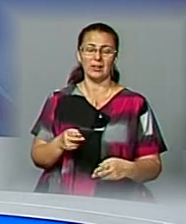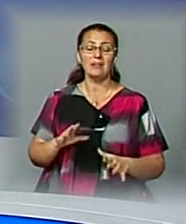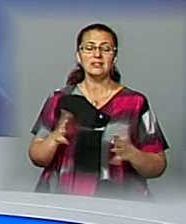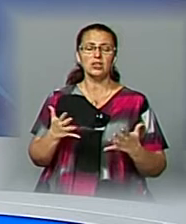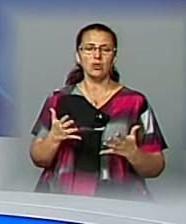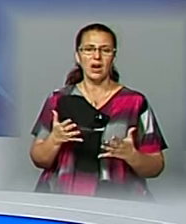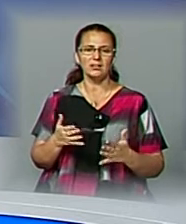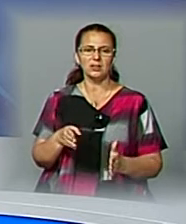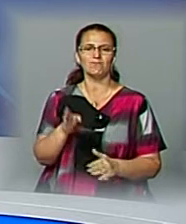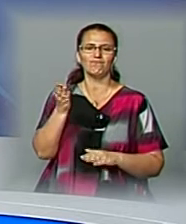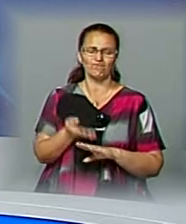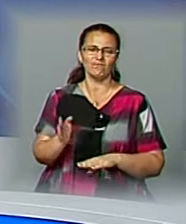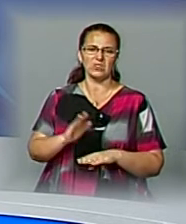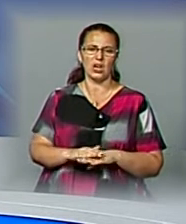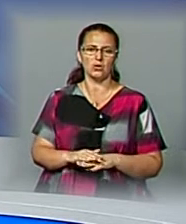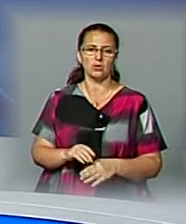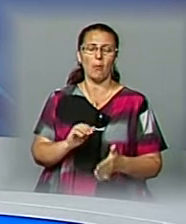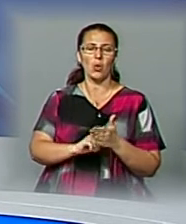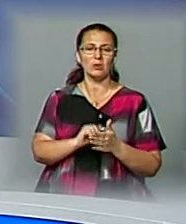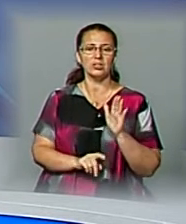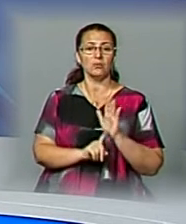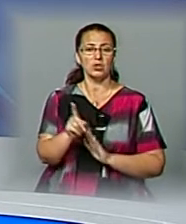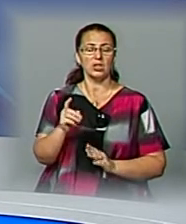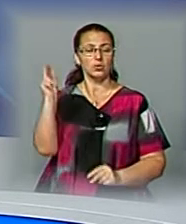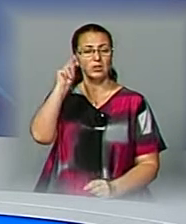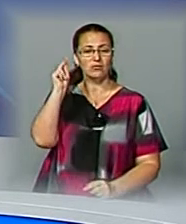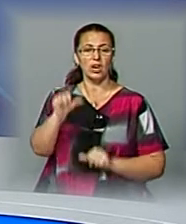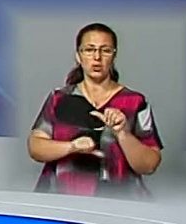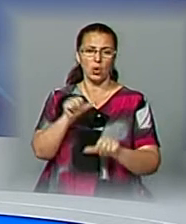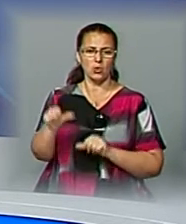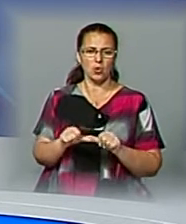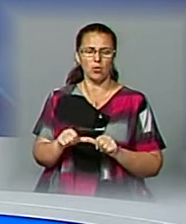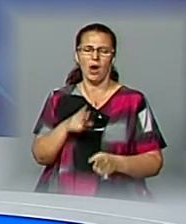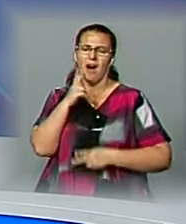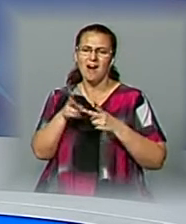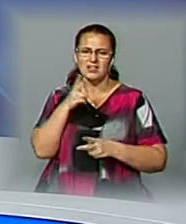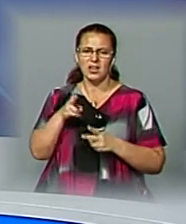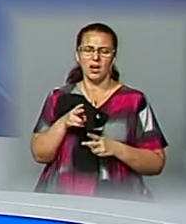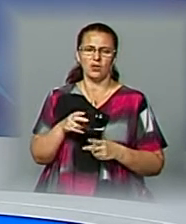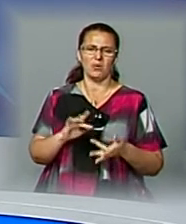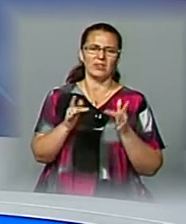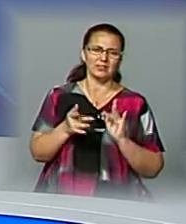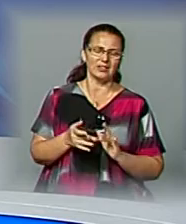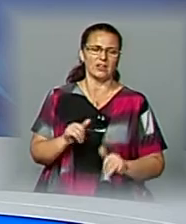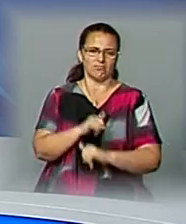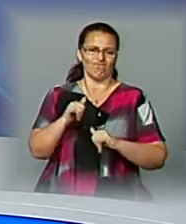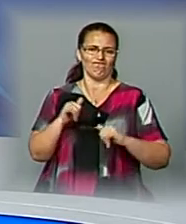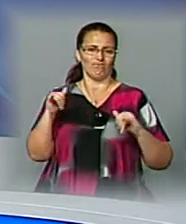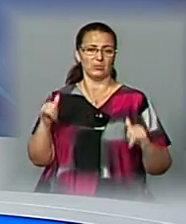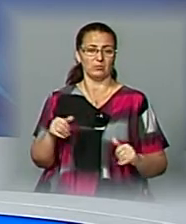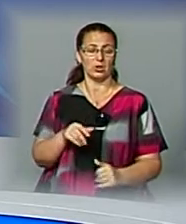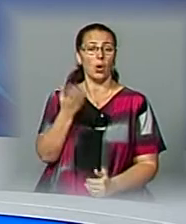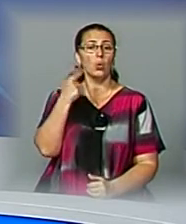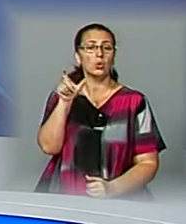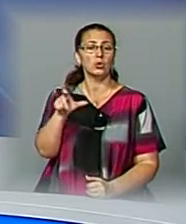загострюється з початком навчального року, а кількість скарг на гарячу лінію міста та від користувачів у соціальних мережах збільшується. Коли ж люди